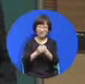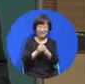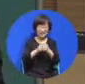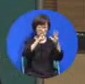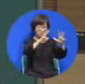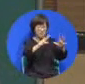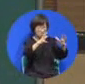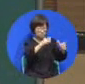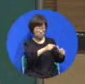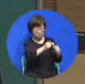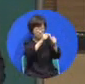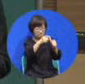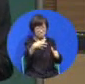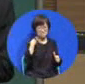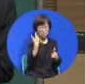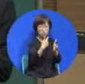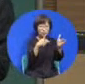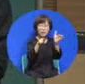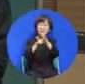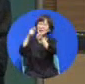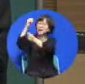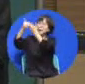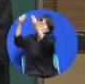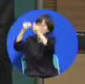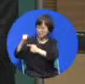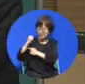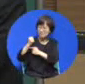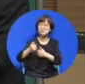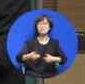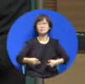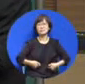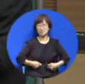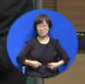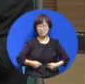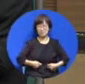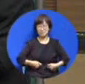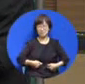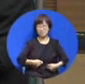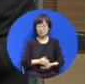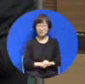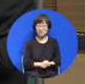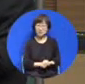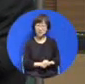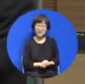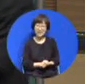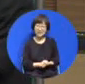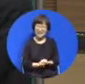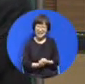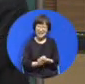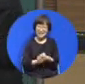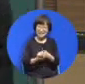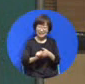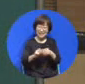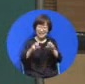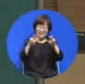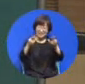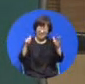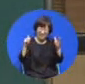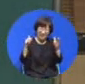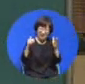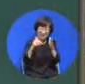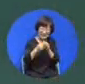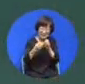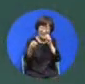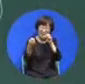힘을 얻어라. That's why you need to gain the strength of God so you can save the world. 지금까지 응답을 가장 많이 받은 왕이 나왔는데 그 왕